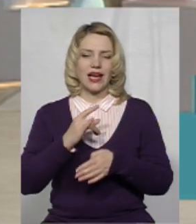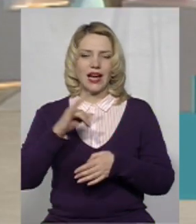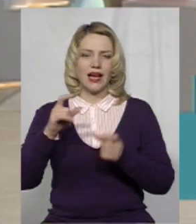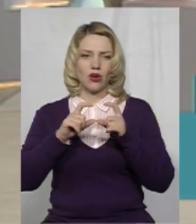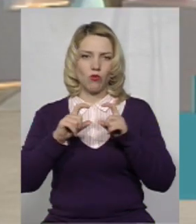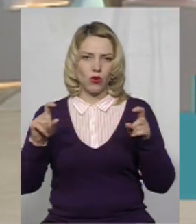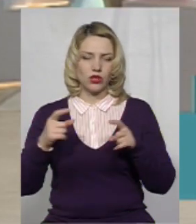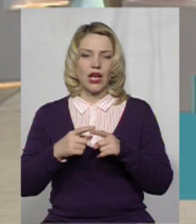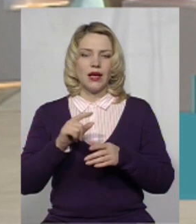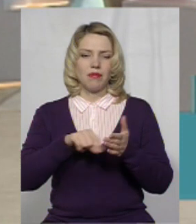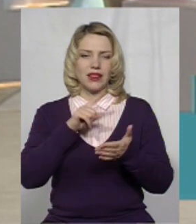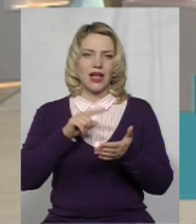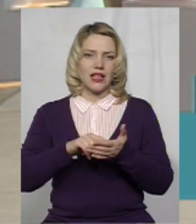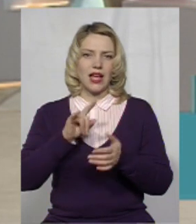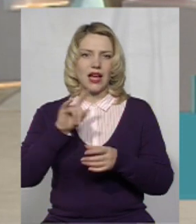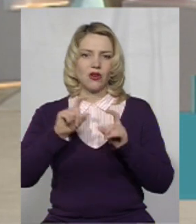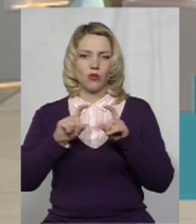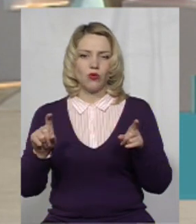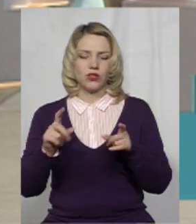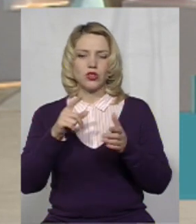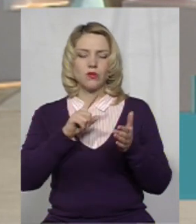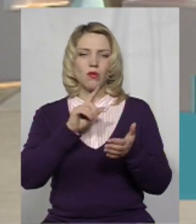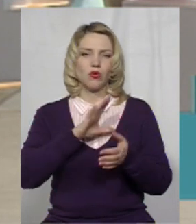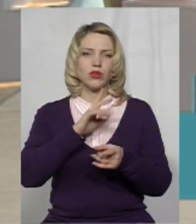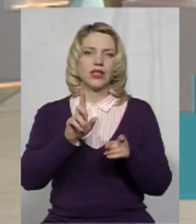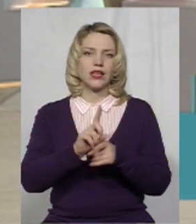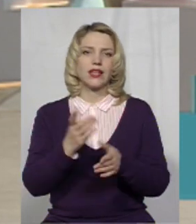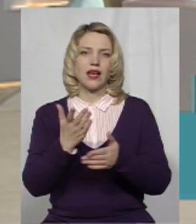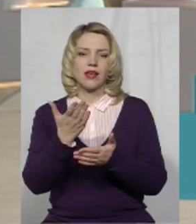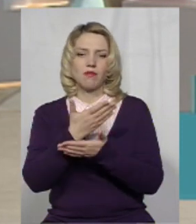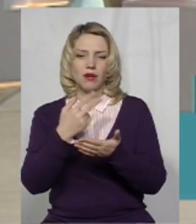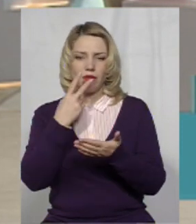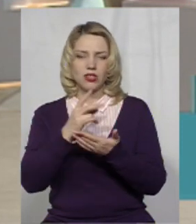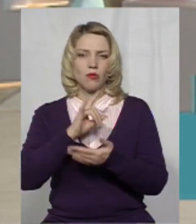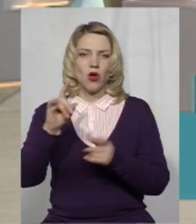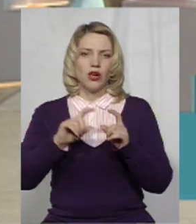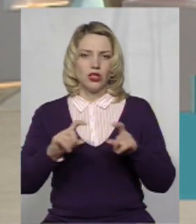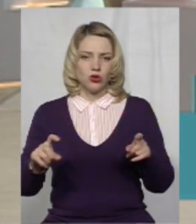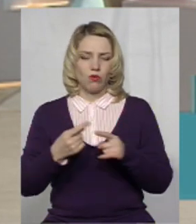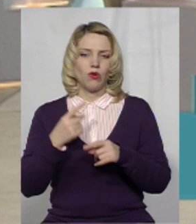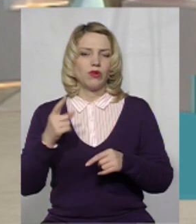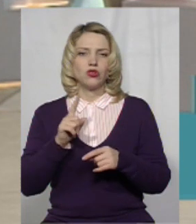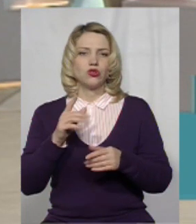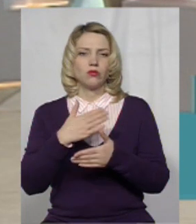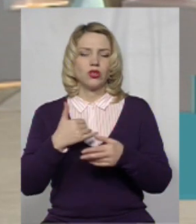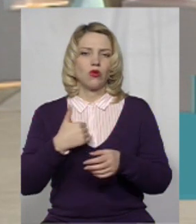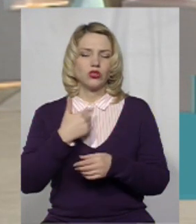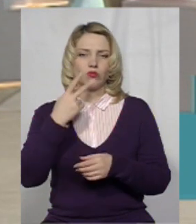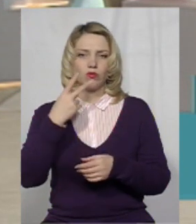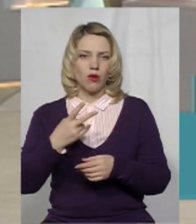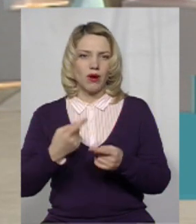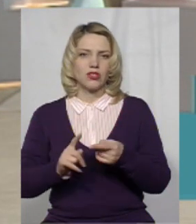питання аеропорту стояло, яким же ми бачимо аеропорт. То перше, що ми хочемо, це і в ході меморандуму було прописано, ми хочемо